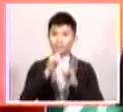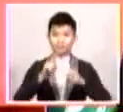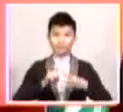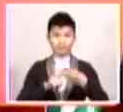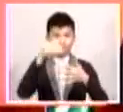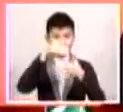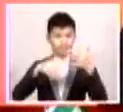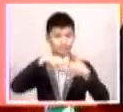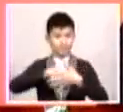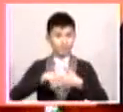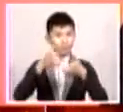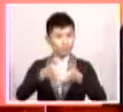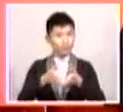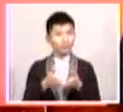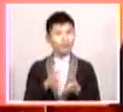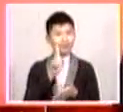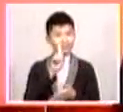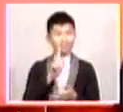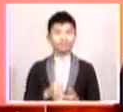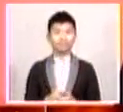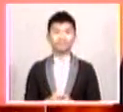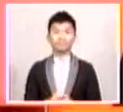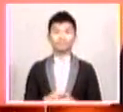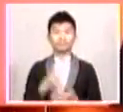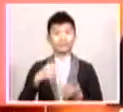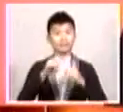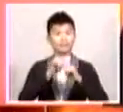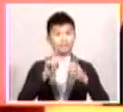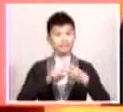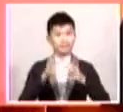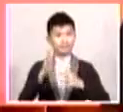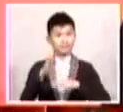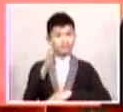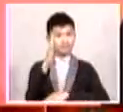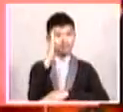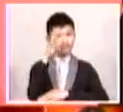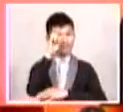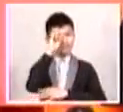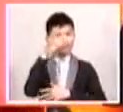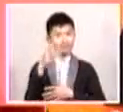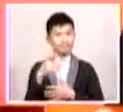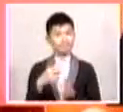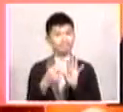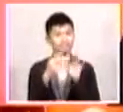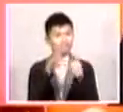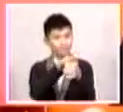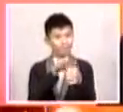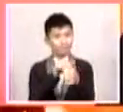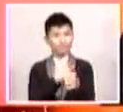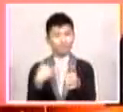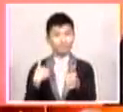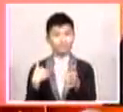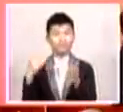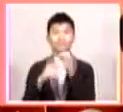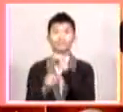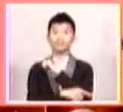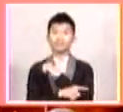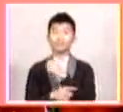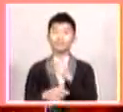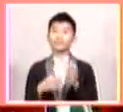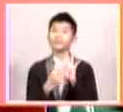中奠定重大的里程碑，也为民主政党树立了极佳的典范。我们接着马上进行在今天最后一个部分，就是申